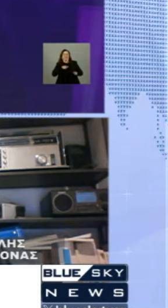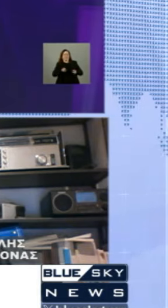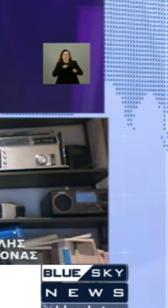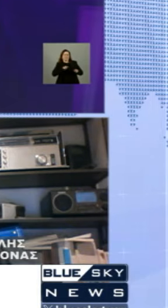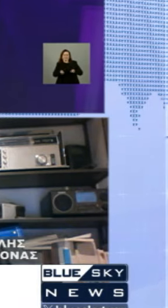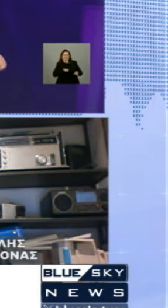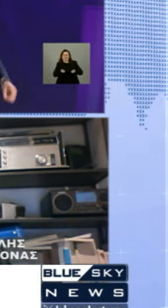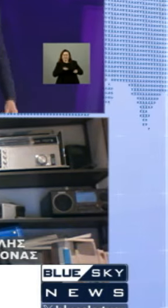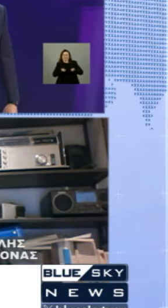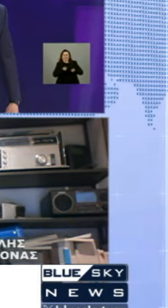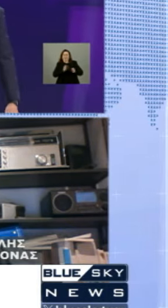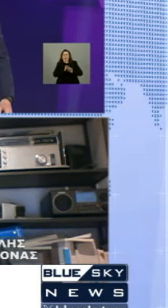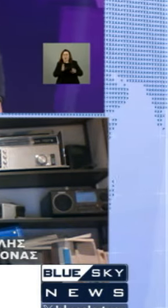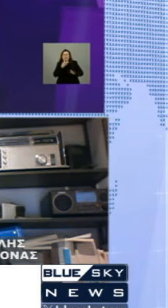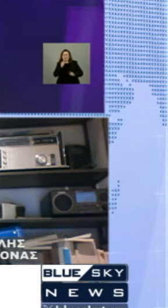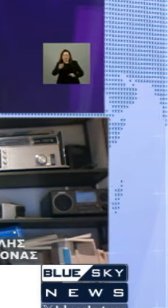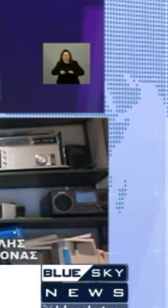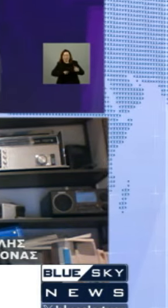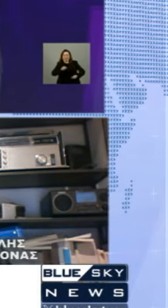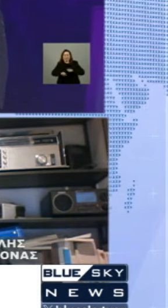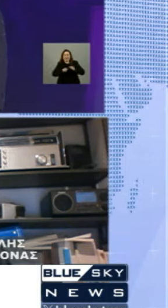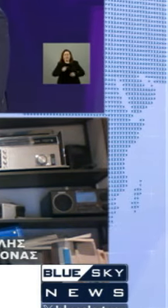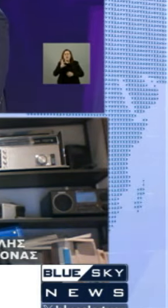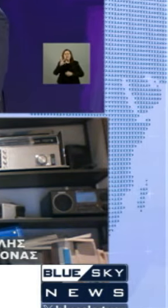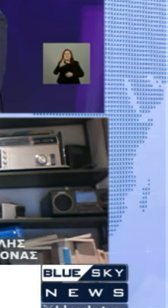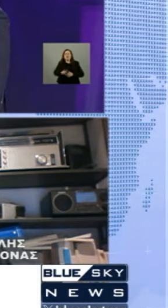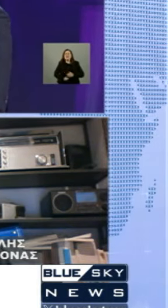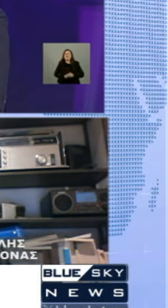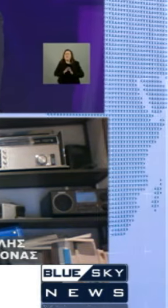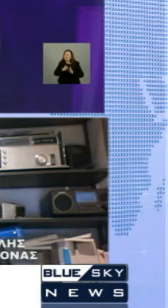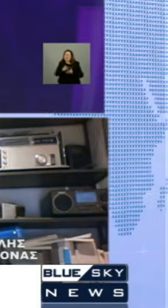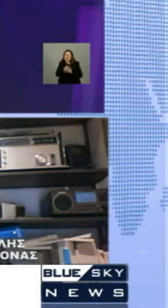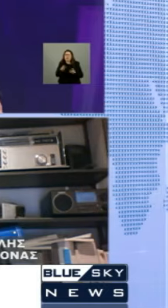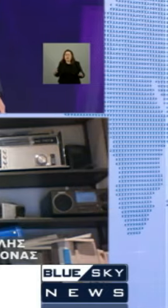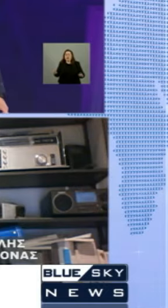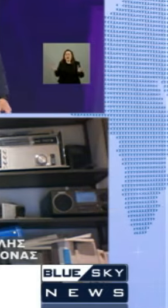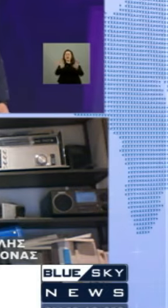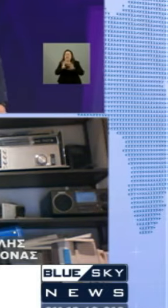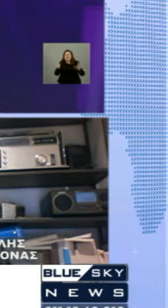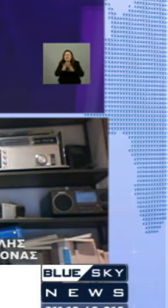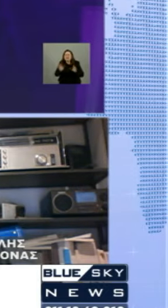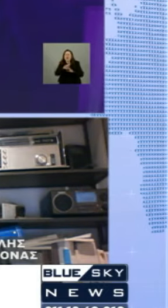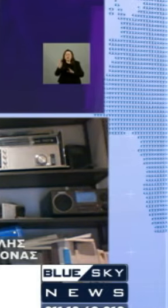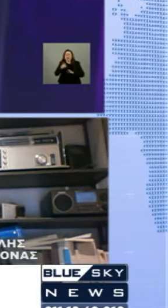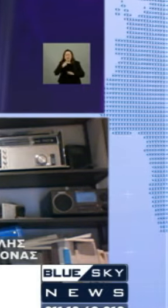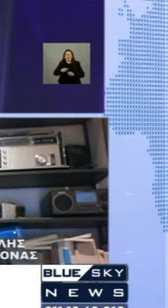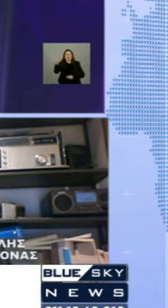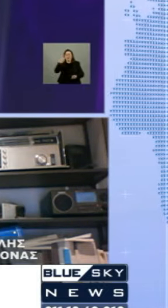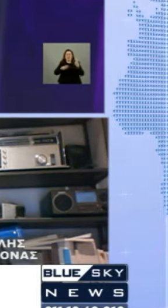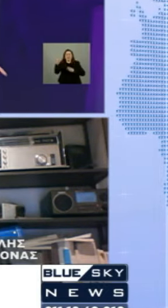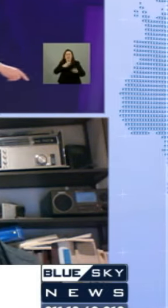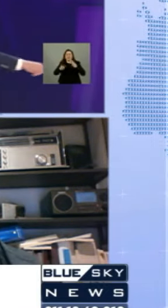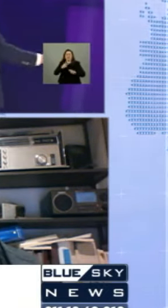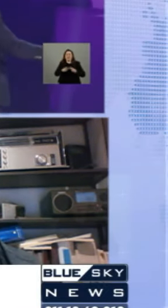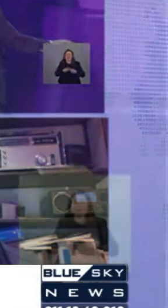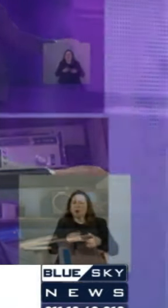κάνουν πολύ σκληρή κριτική στον κύριο Κασελάκη. Ήδη κάποιοι εξ αυτών έχουν ξεκινήσει, έχουν περιδιαβαίνουν τα κανάλια τις